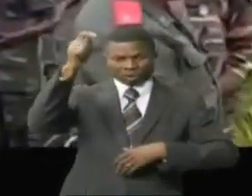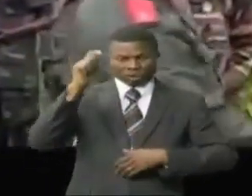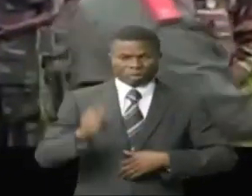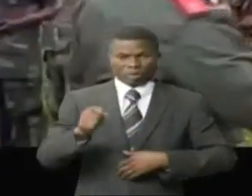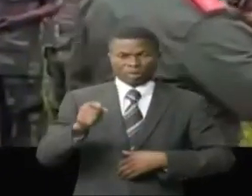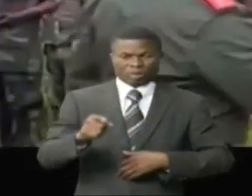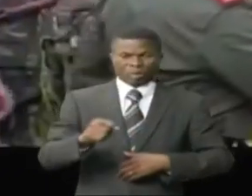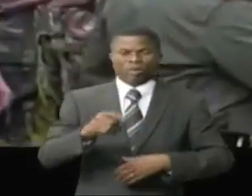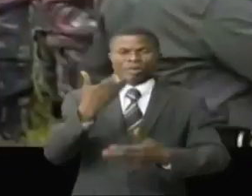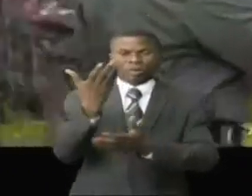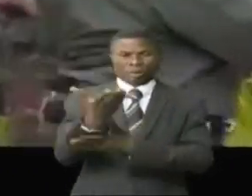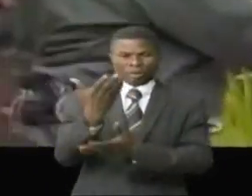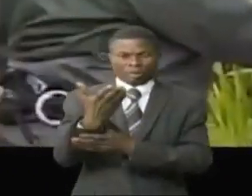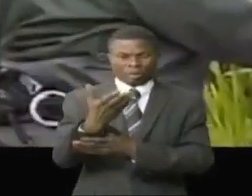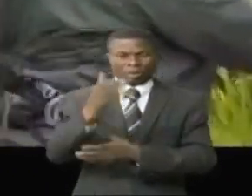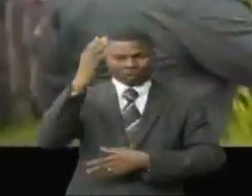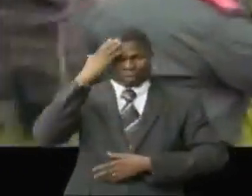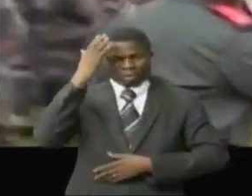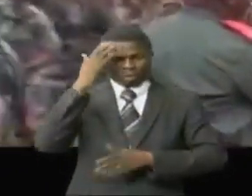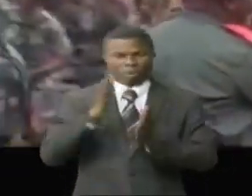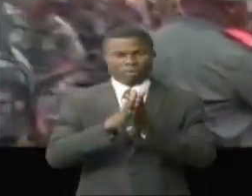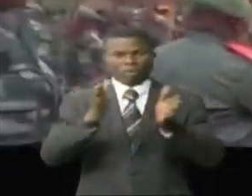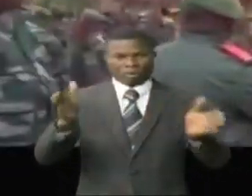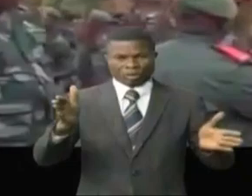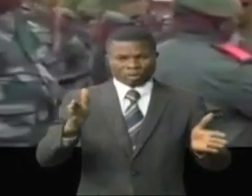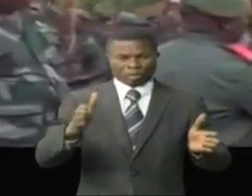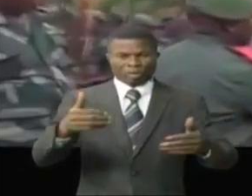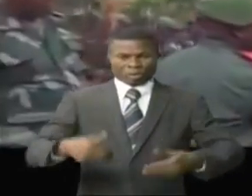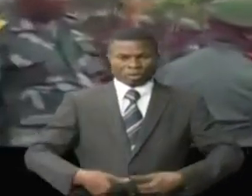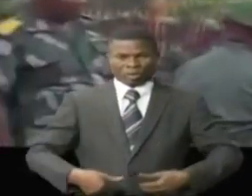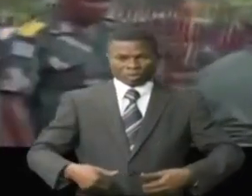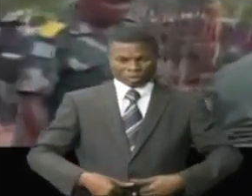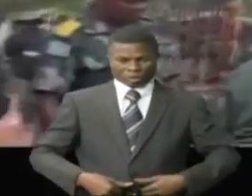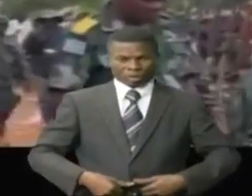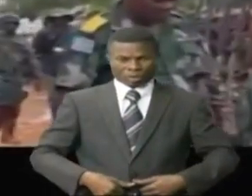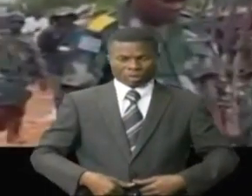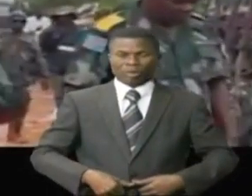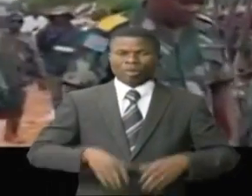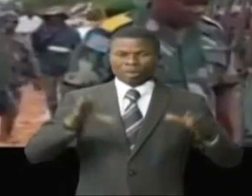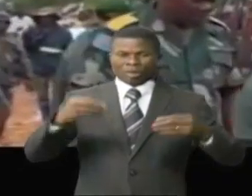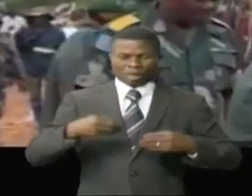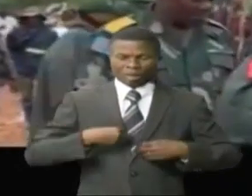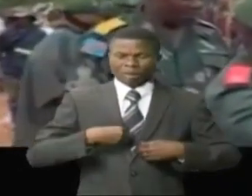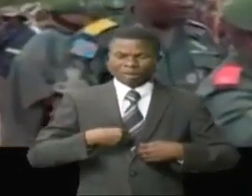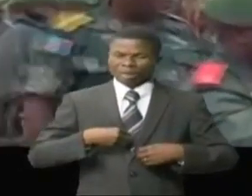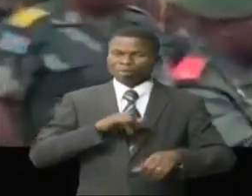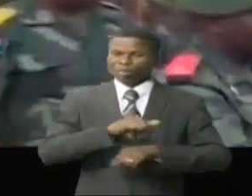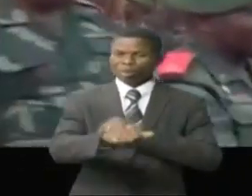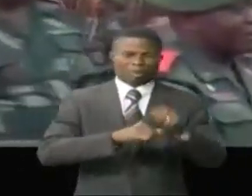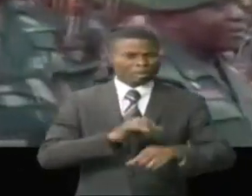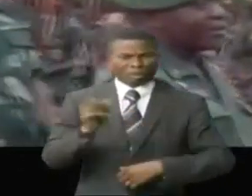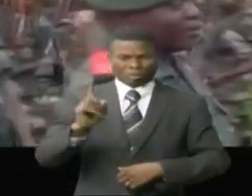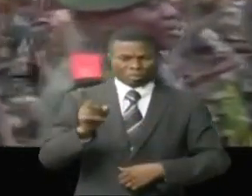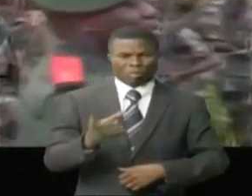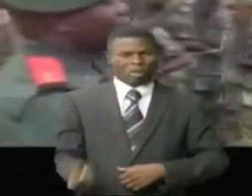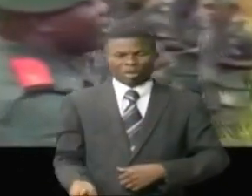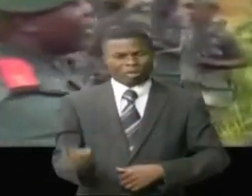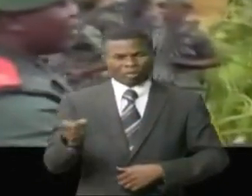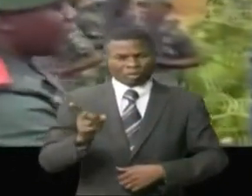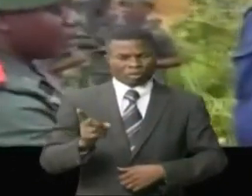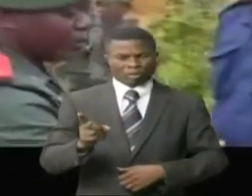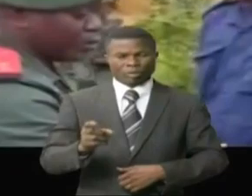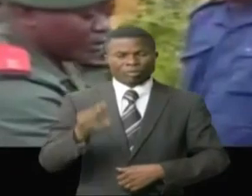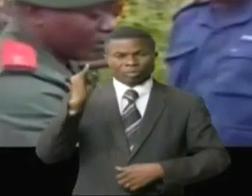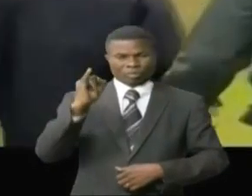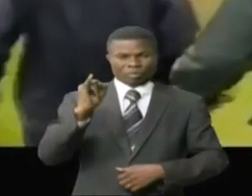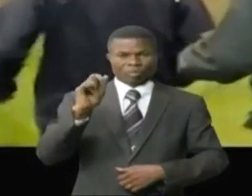l'armée d'interpeller la conscience collective de la jeunesse à ne pas céder à toute manipulation, d'où qu'elle vienne.